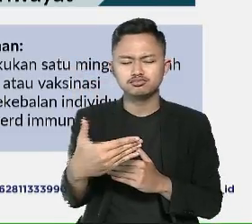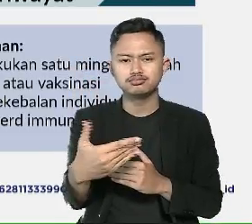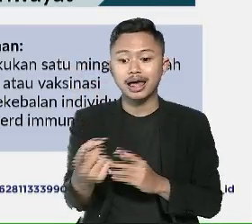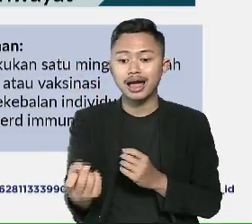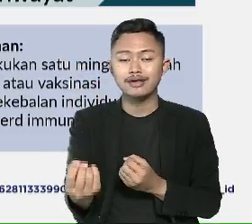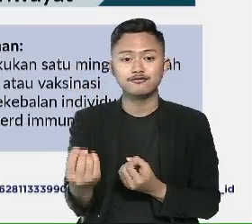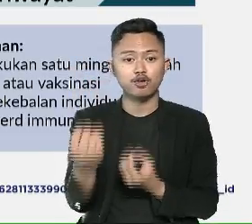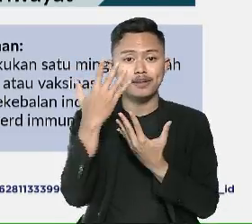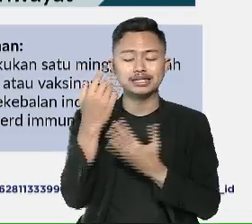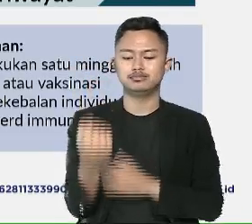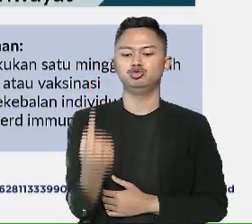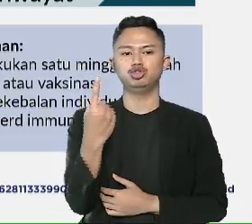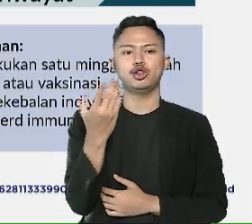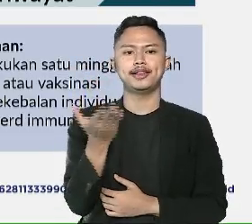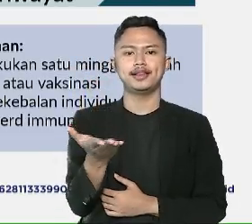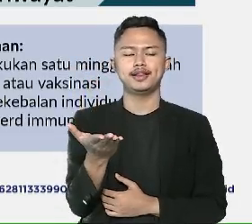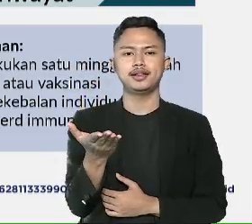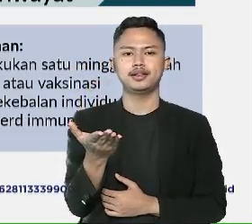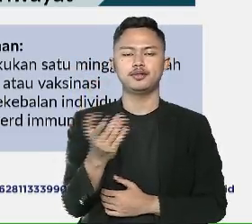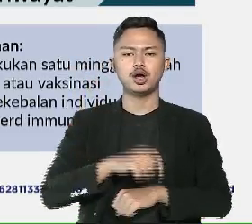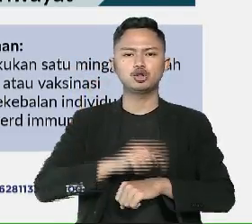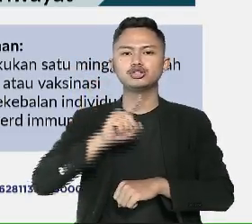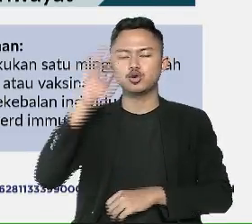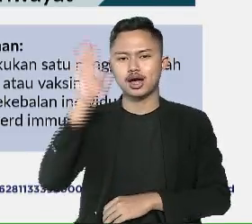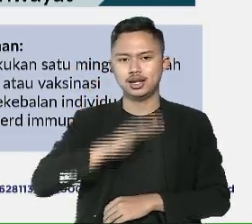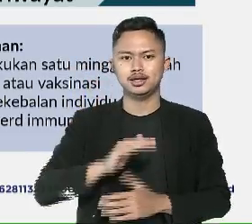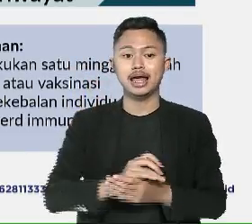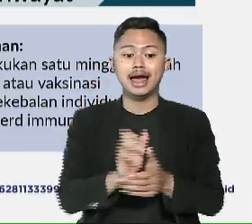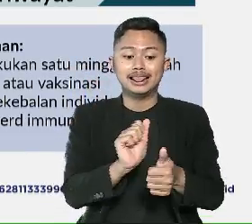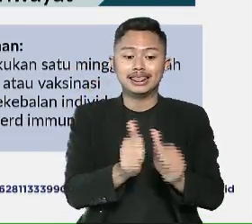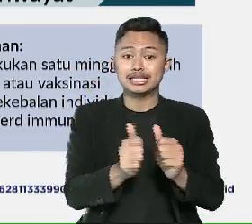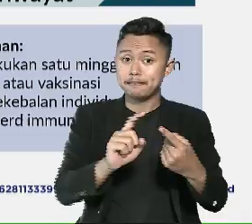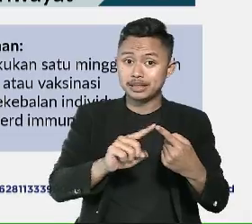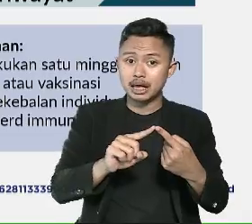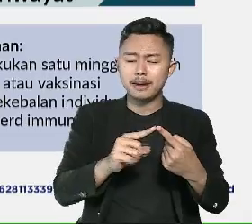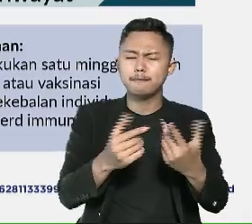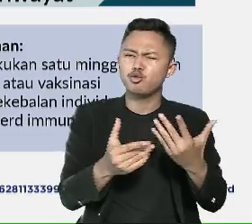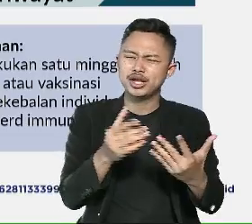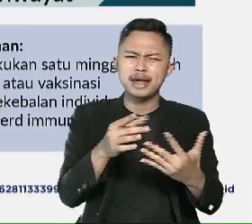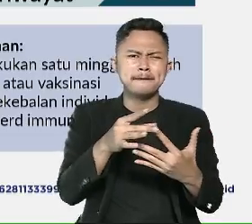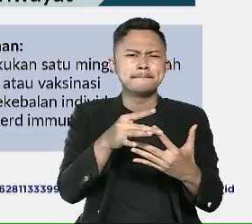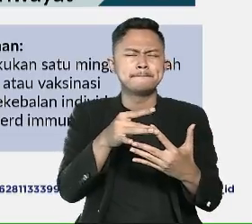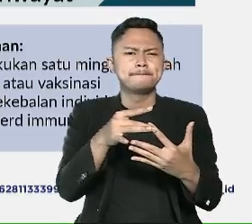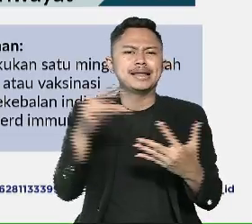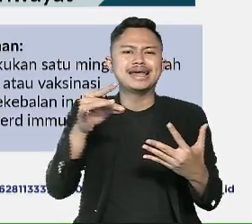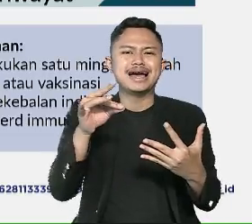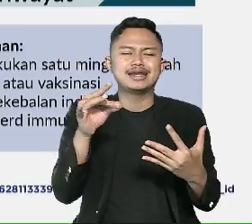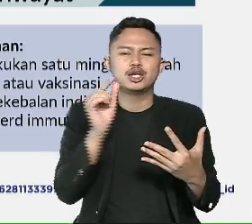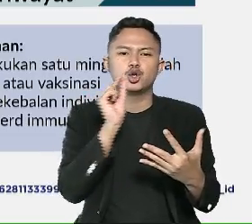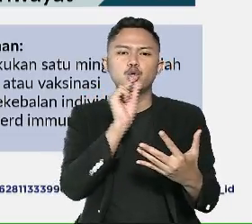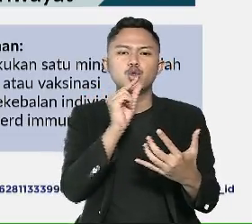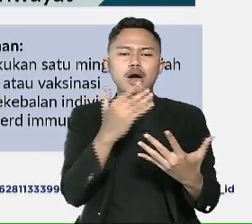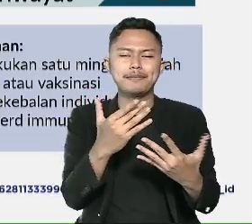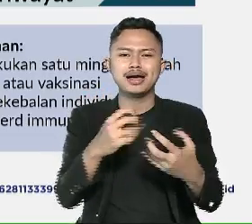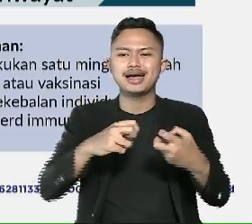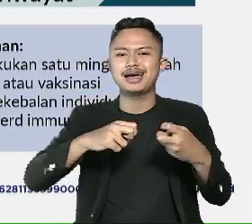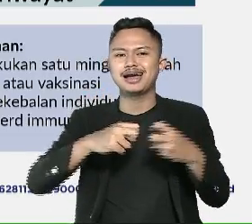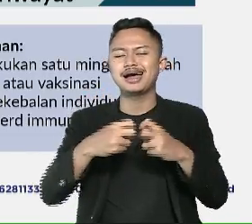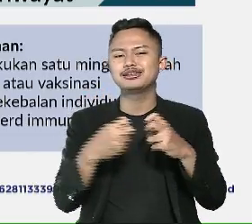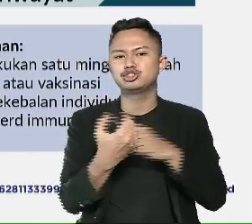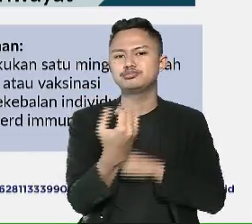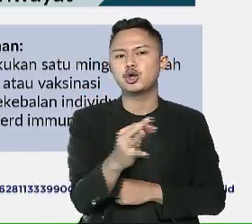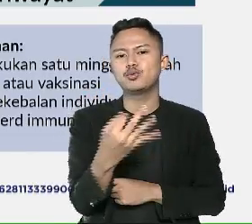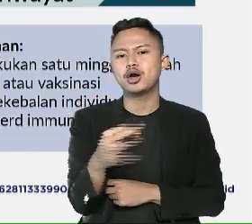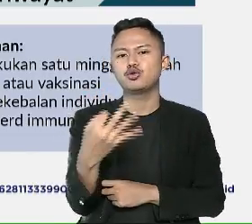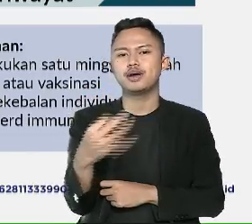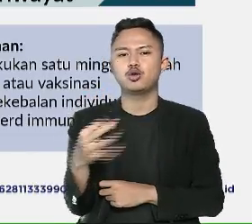memberikan hasil diagnostik. Tes ini baiknya dijadikan opsi untuk mendiagnosis kasus sedini mungkin, khususnya